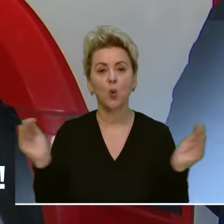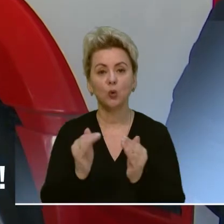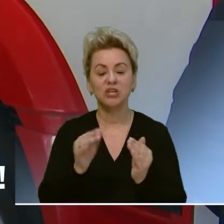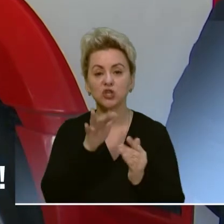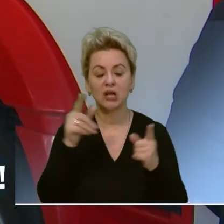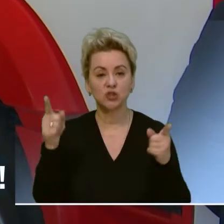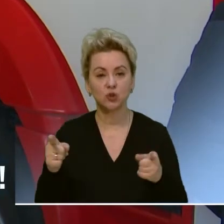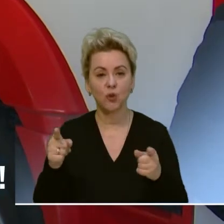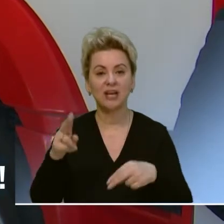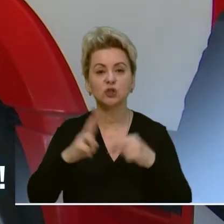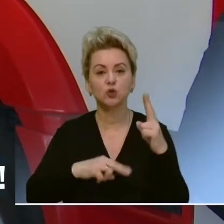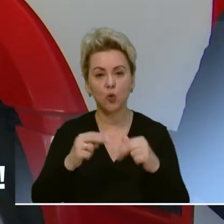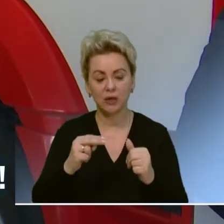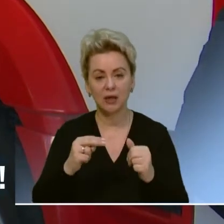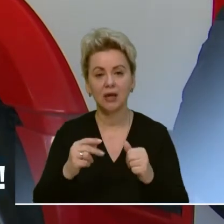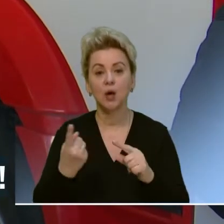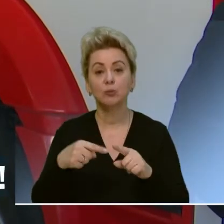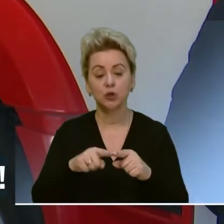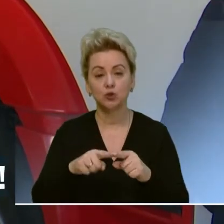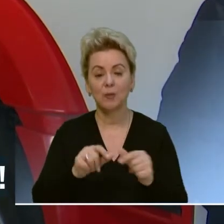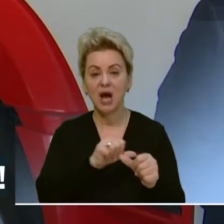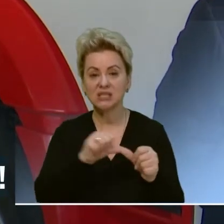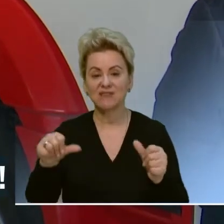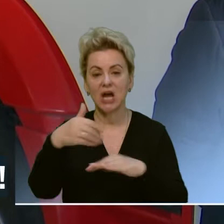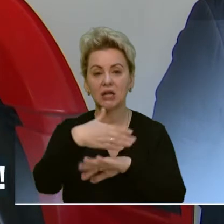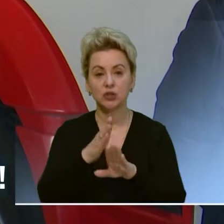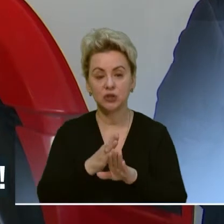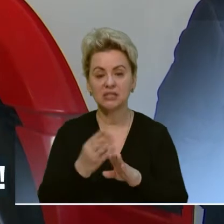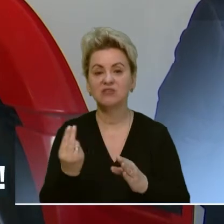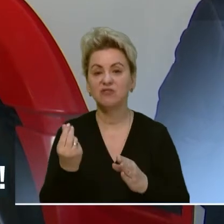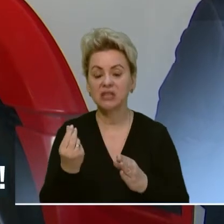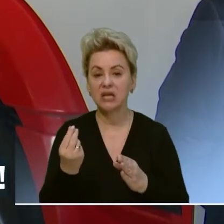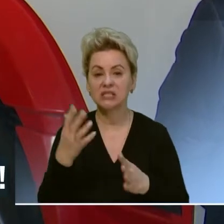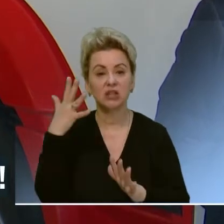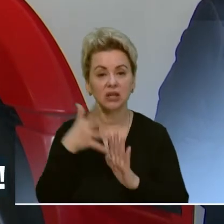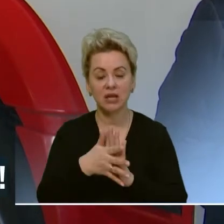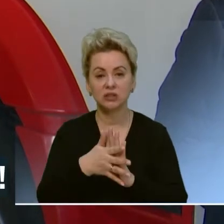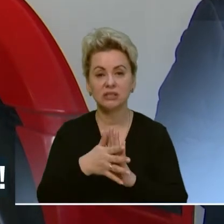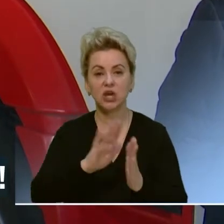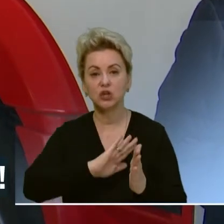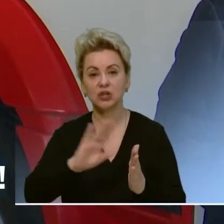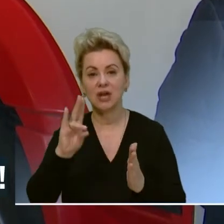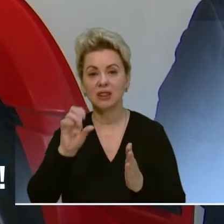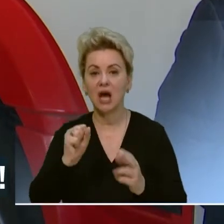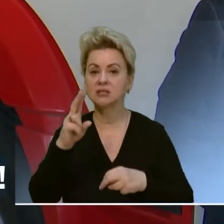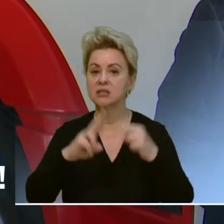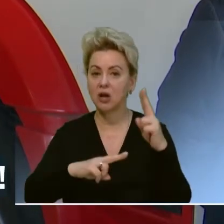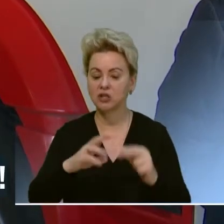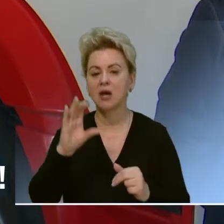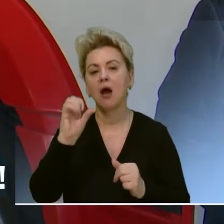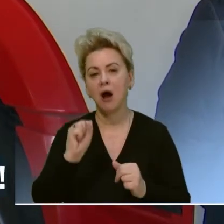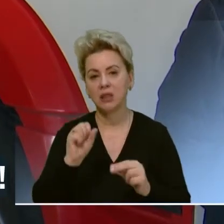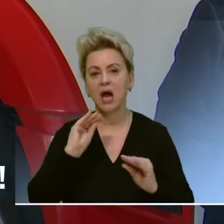уменьшает сроки их возведения. Причем основная часть финансовых средств тратится не на их строительство, а